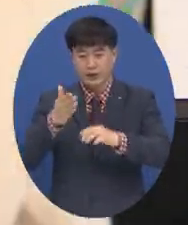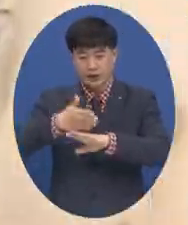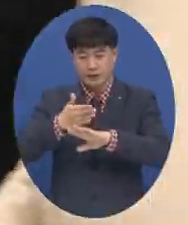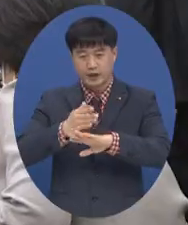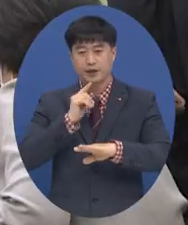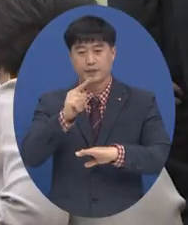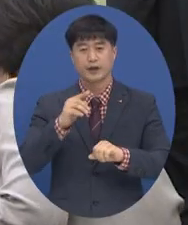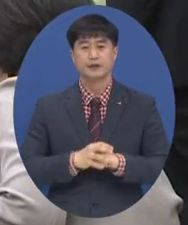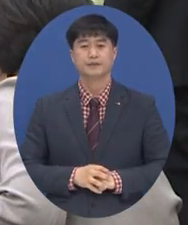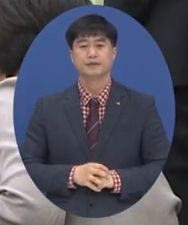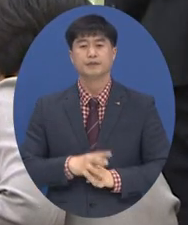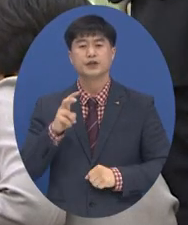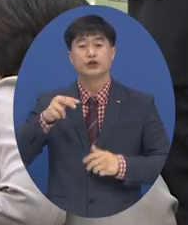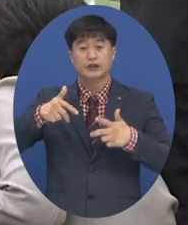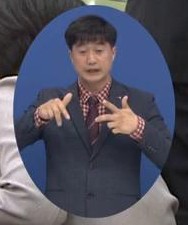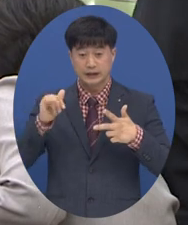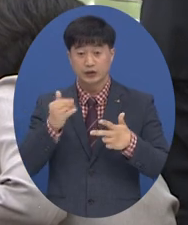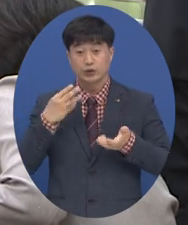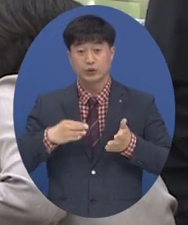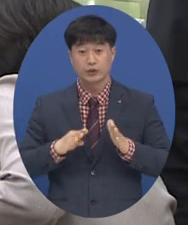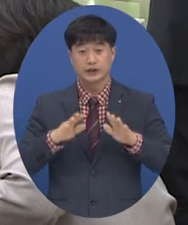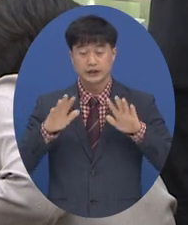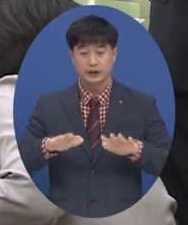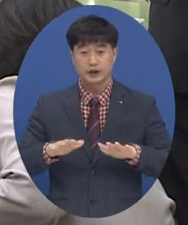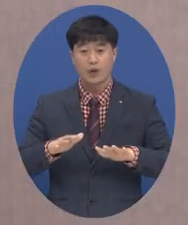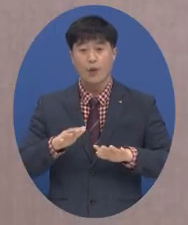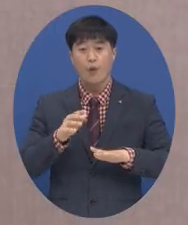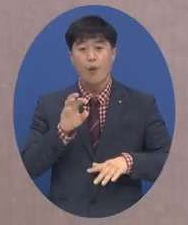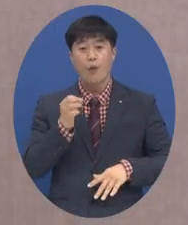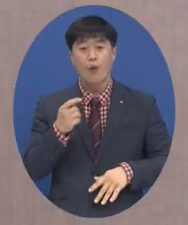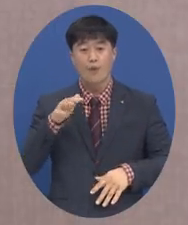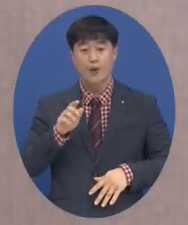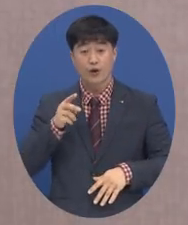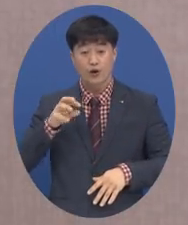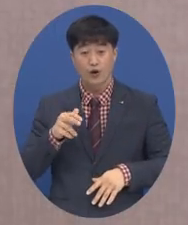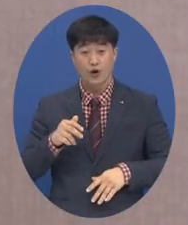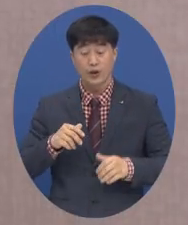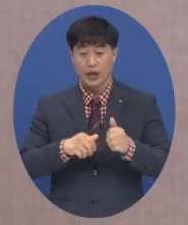일이었습니다. 민선 7기 경기도는 이제 오병권